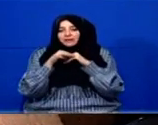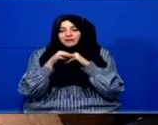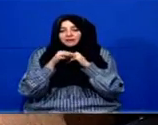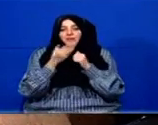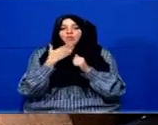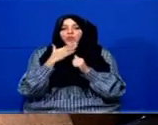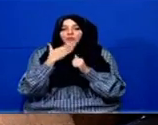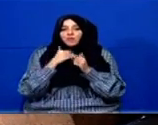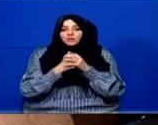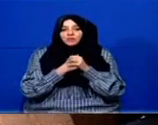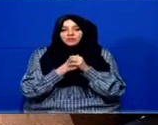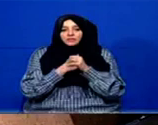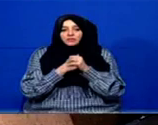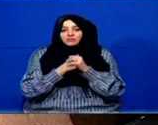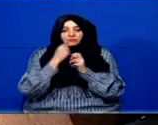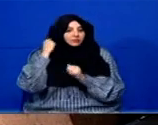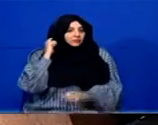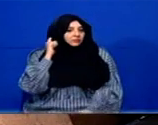ونفهمه عليه